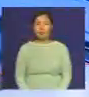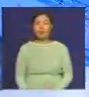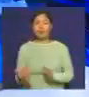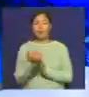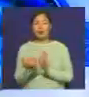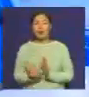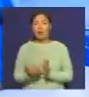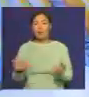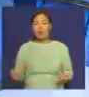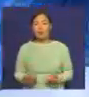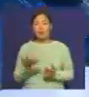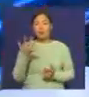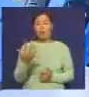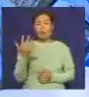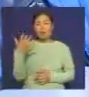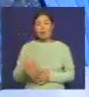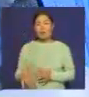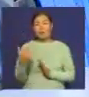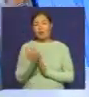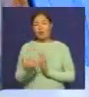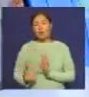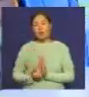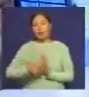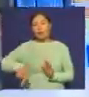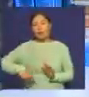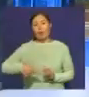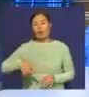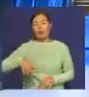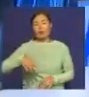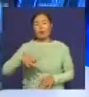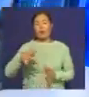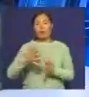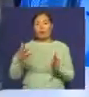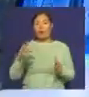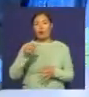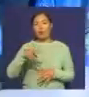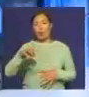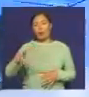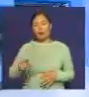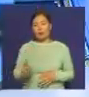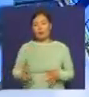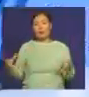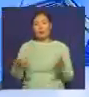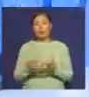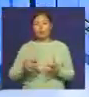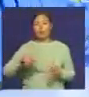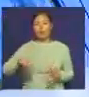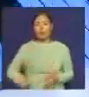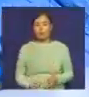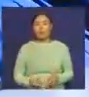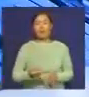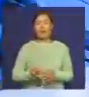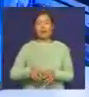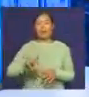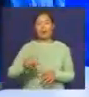Программа мягкой оптимизации 5.50, начатая национальной компанией «Казмунайгаз», вызывает большой интерес в трудовых коллективах нефтесервисных предприятий